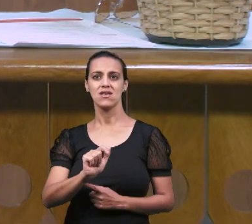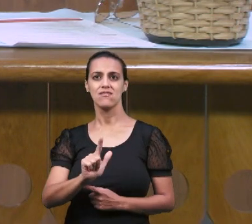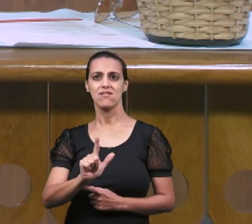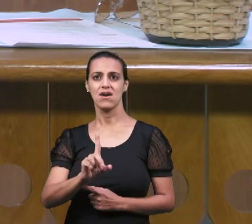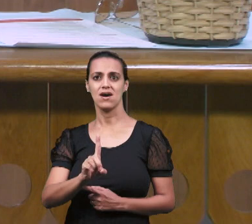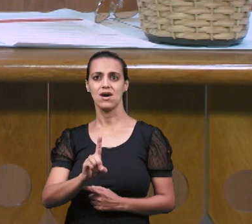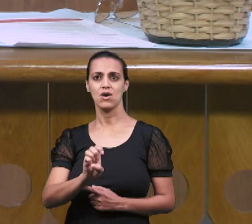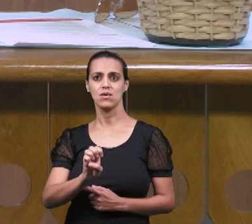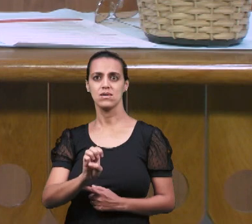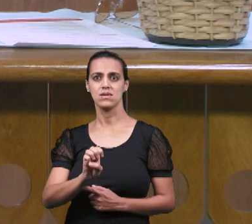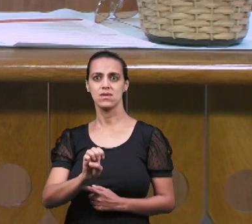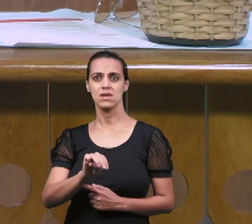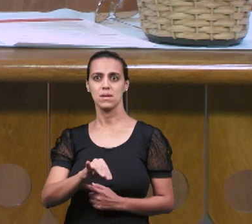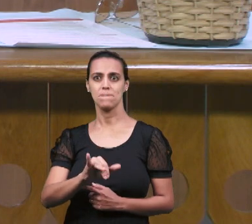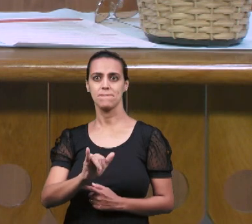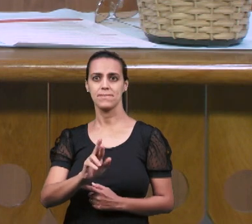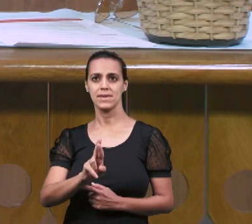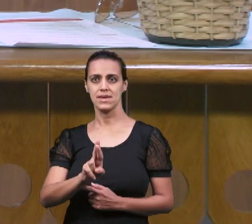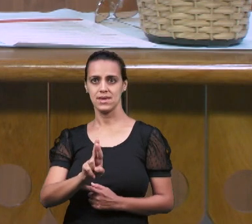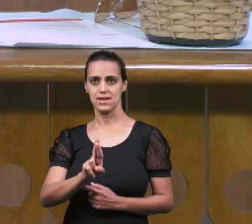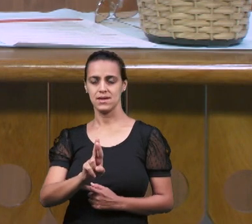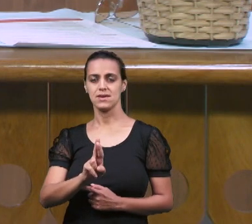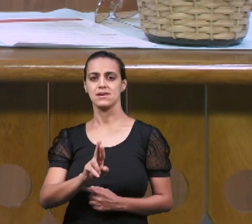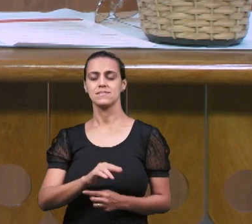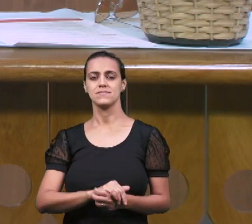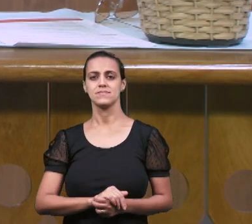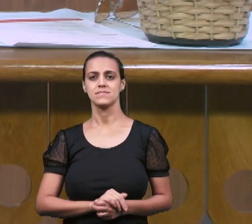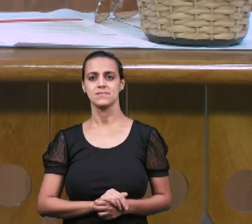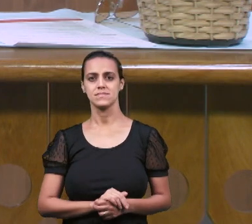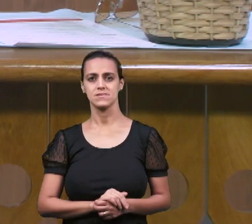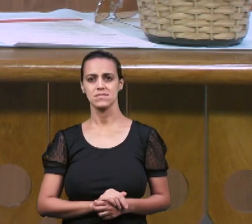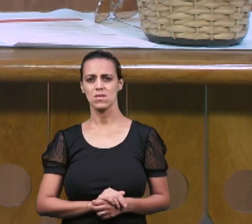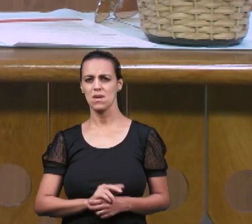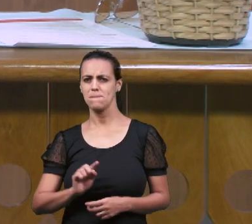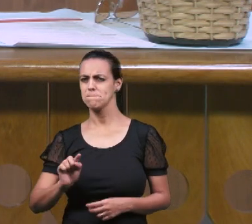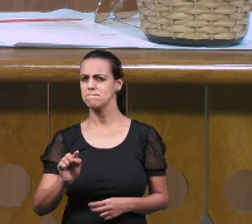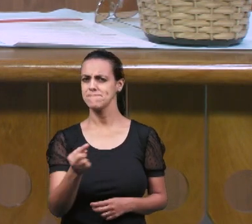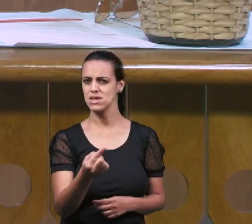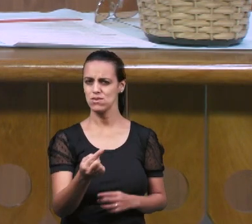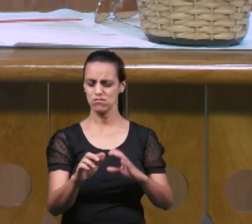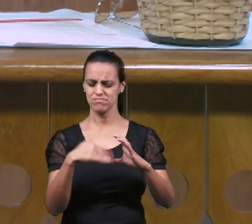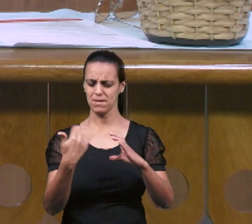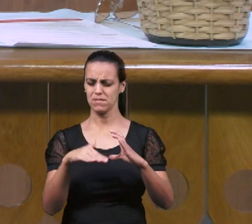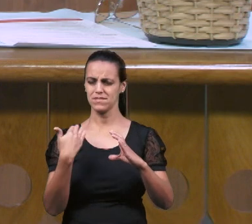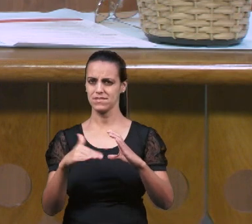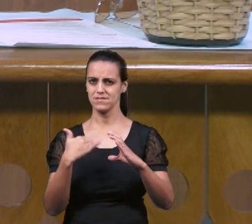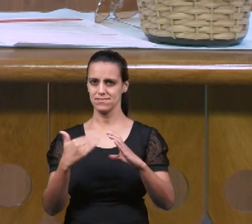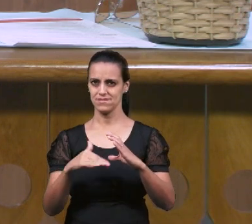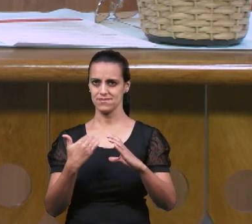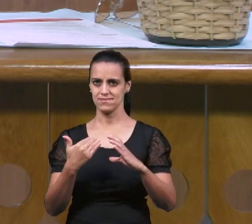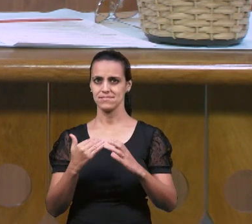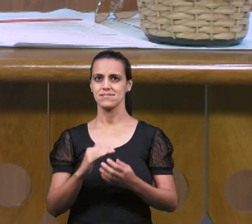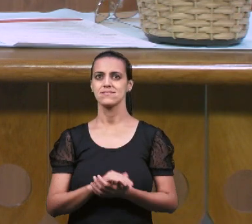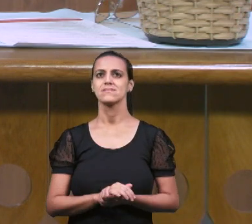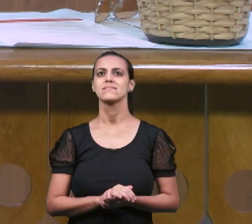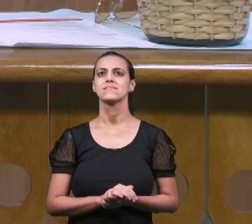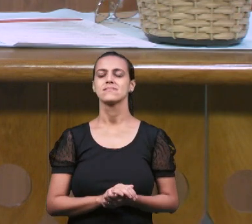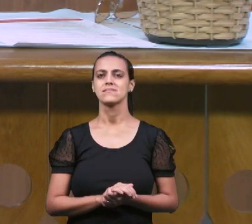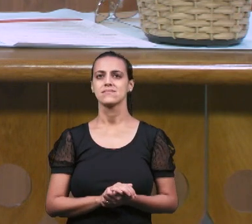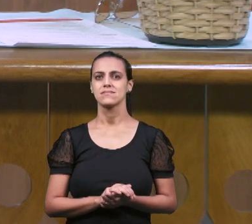Bora de Magalhães, presque 1000 participations. Aussi de Santa Mônica, Watson,